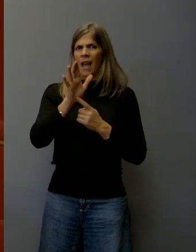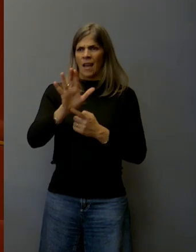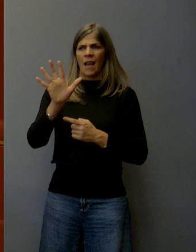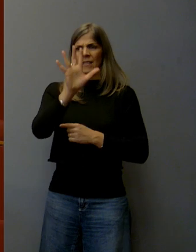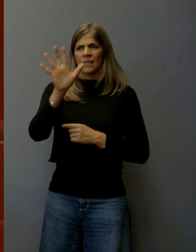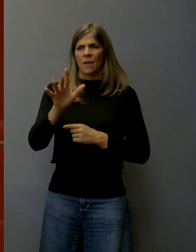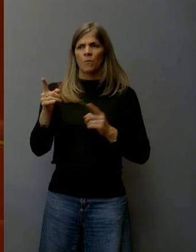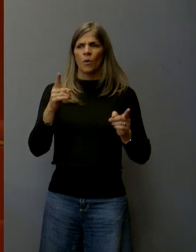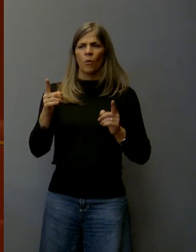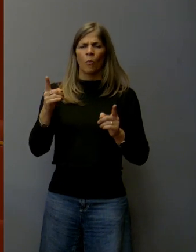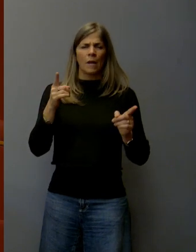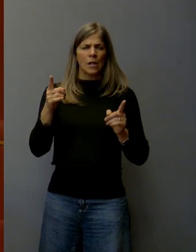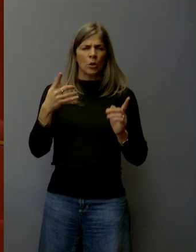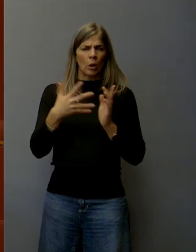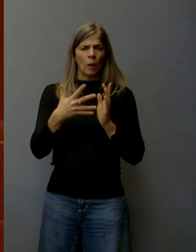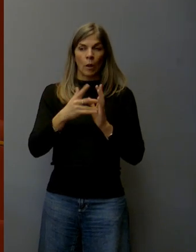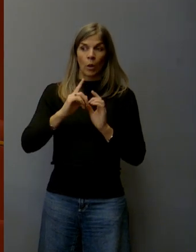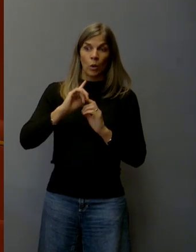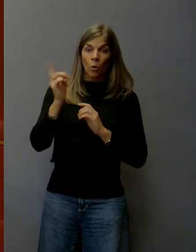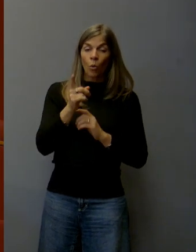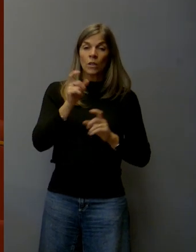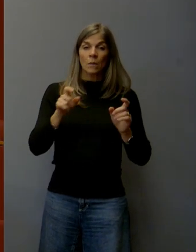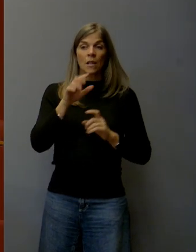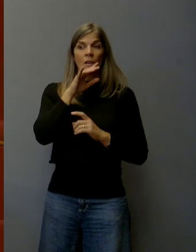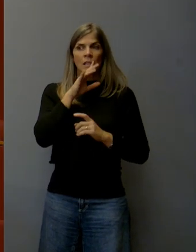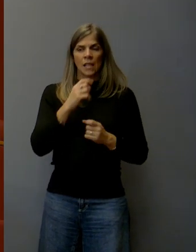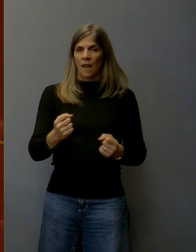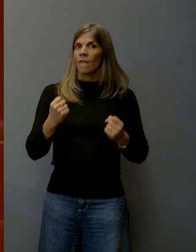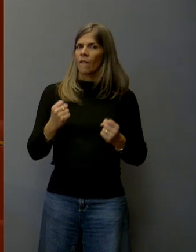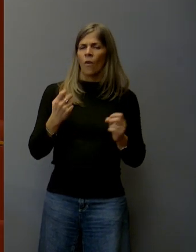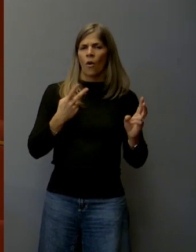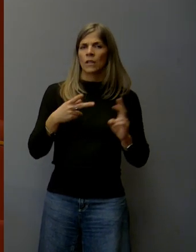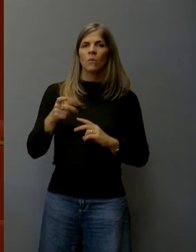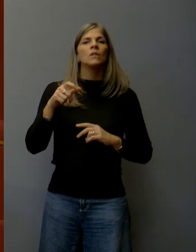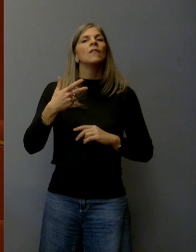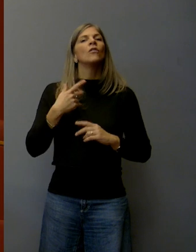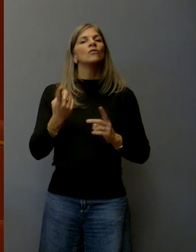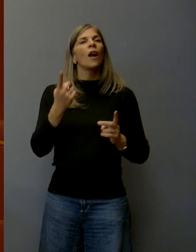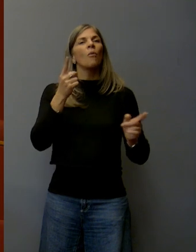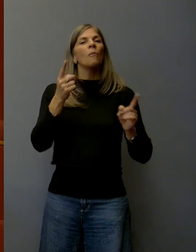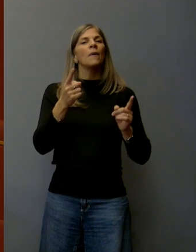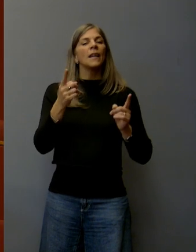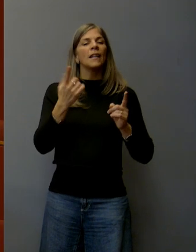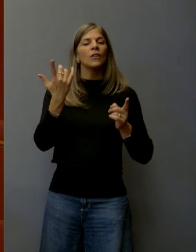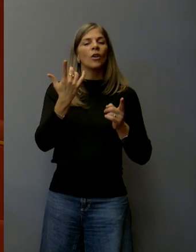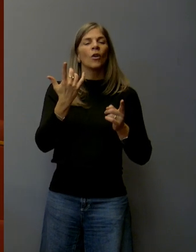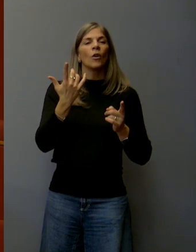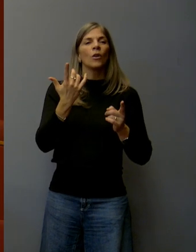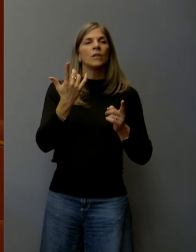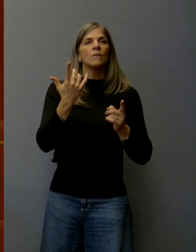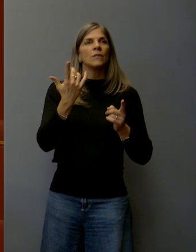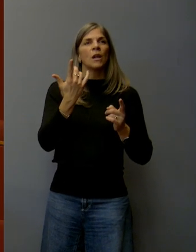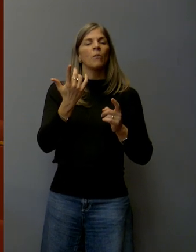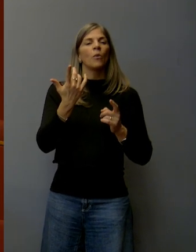per le persone anziane per questo periodo perché c'è stato un momento in cui non era più utilizzabile a parte diciamo